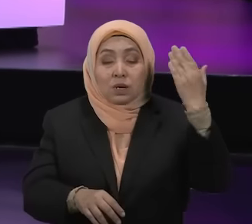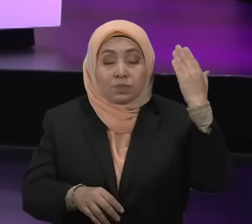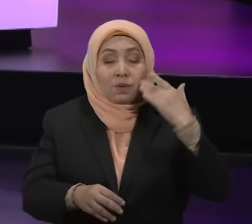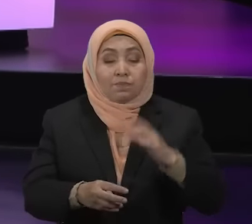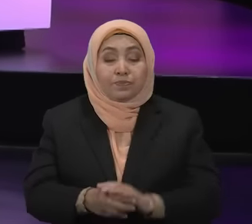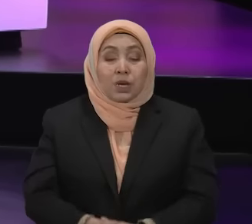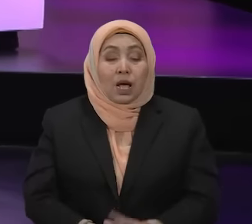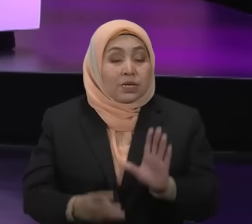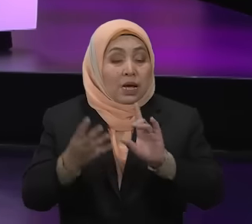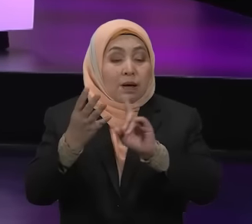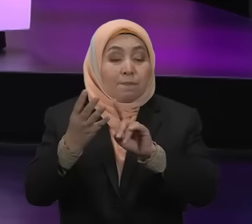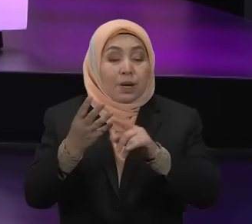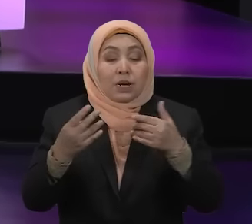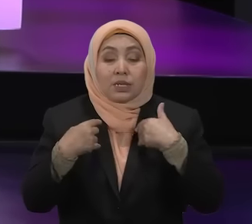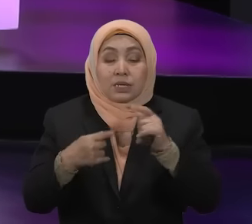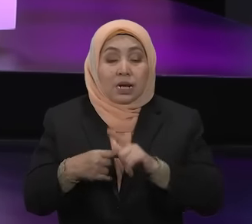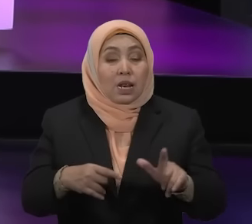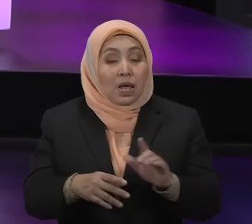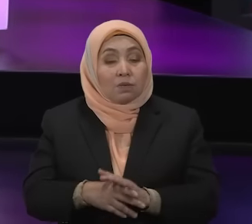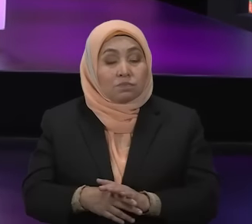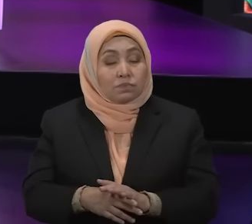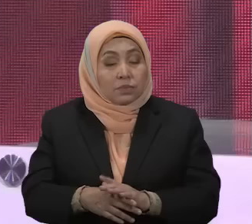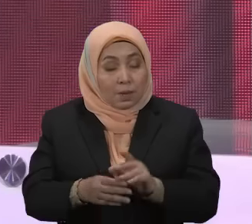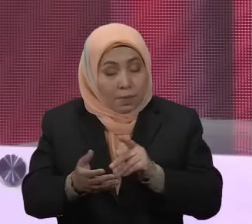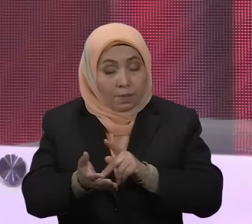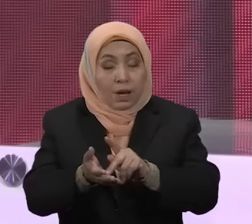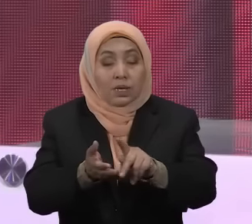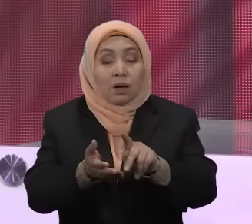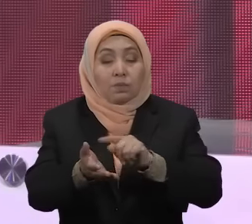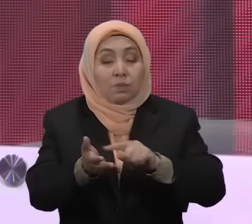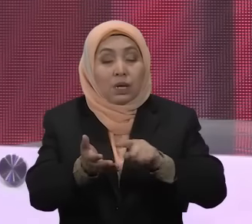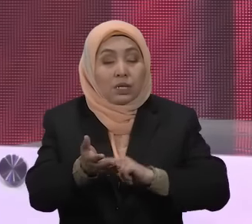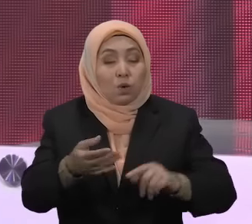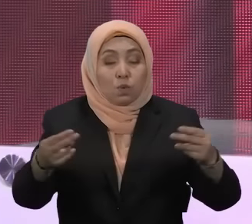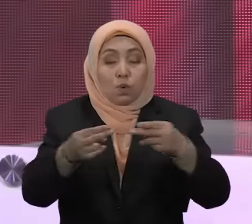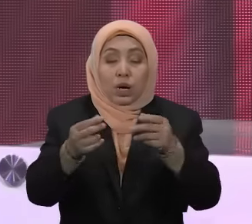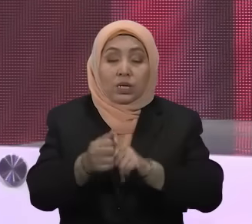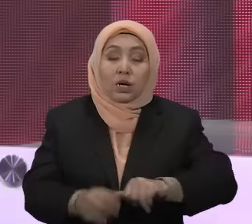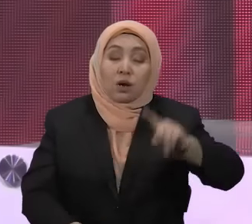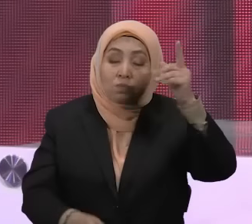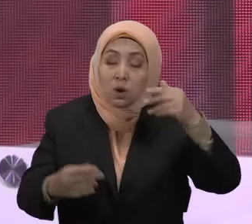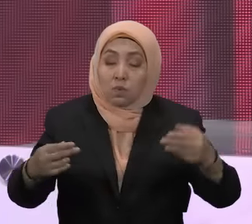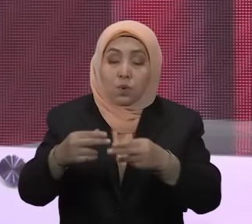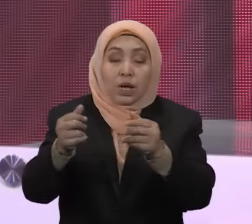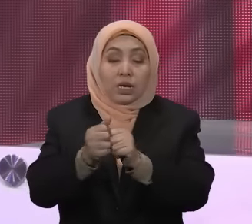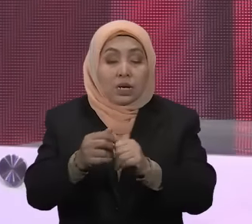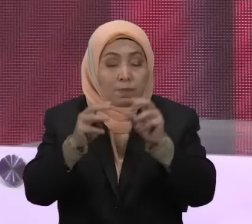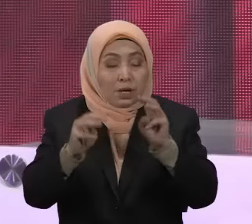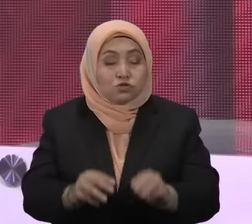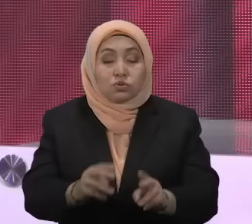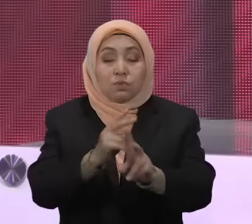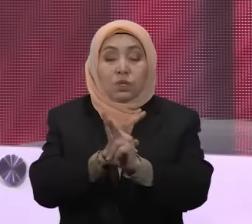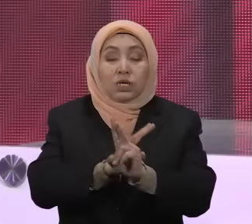alaihi wasallam. Yang keempat adalah wa ataz zakah, bukan sekadar hubungan dengan Allah, hubungan dengan manusia pun